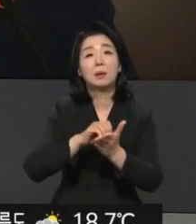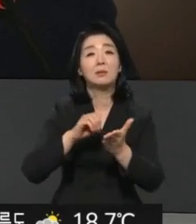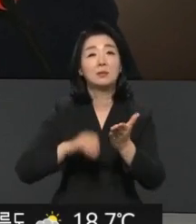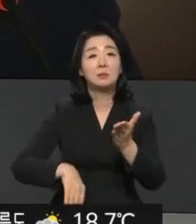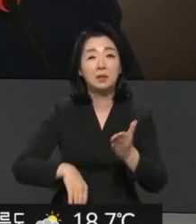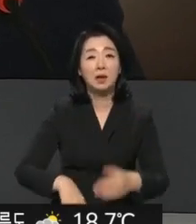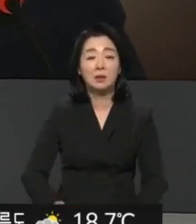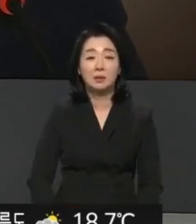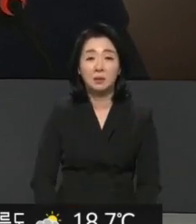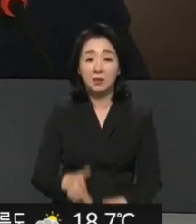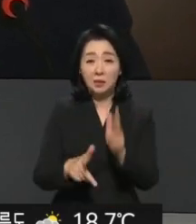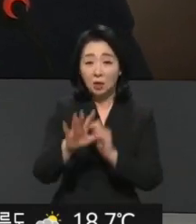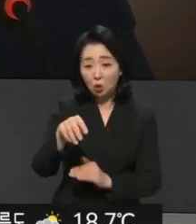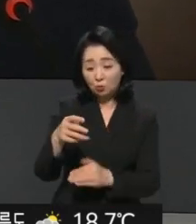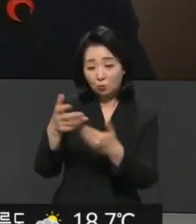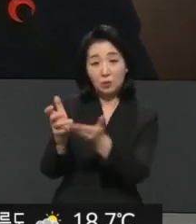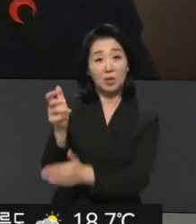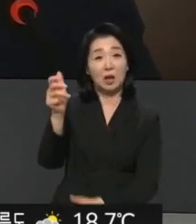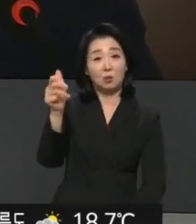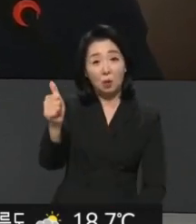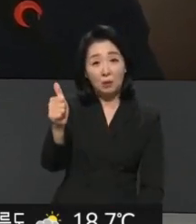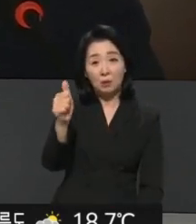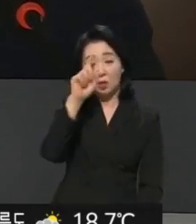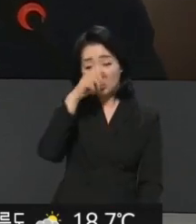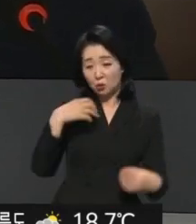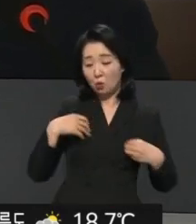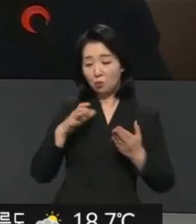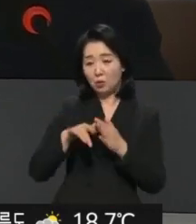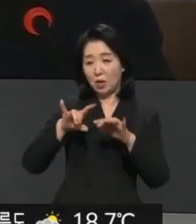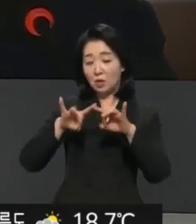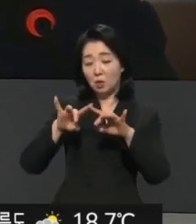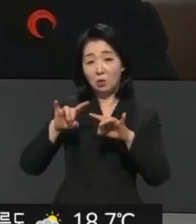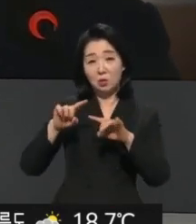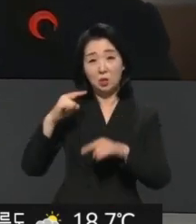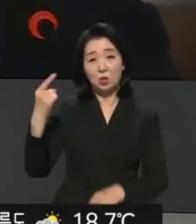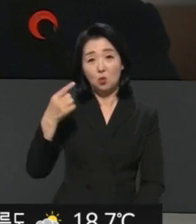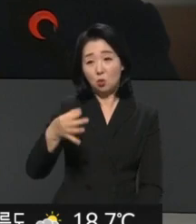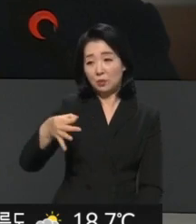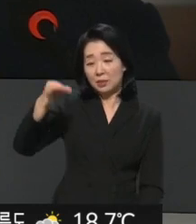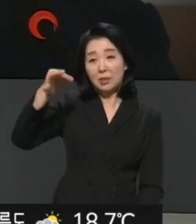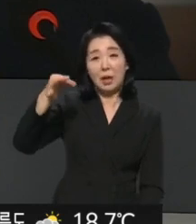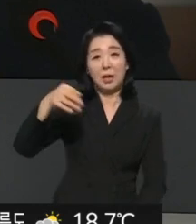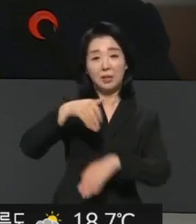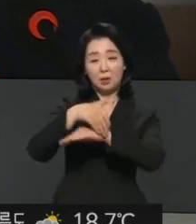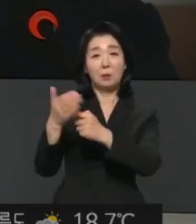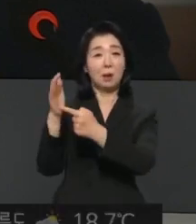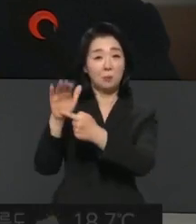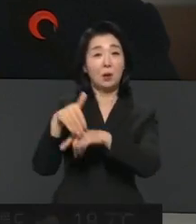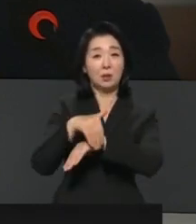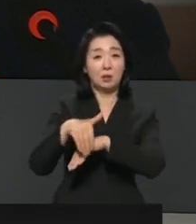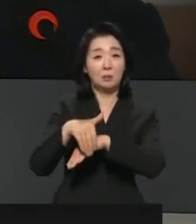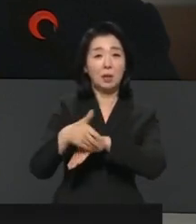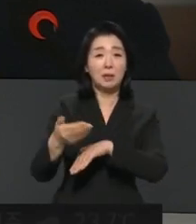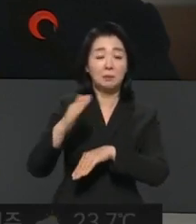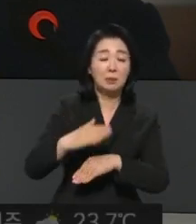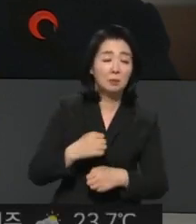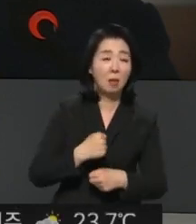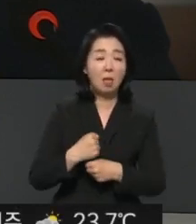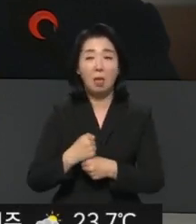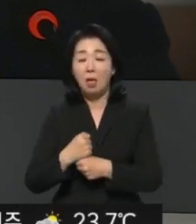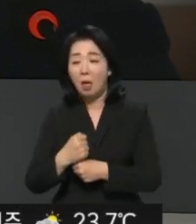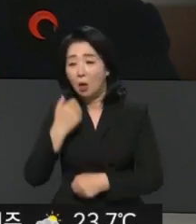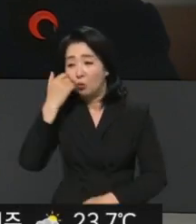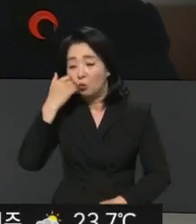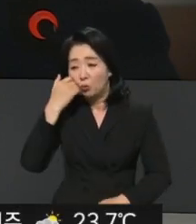이창양 산업부 장관은 조만간 정부에서 전기요금 인상 계획을 발표하겠다고 했지만 사실 어찌할 바 모르는 건 이